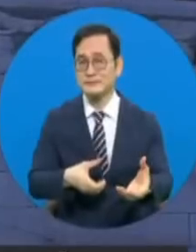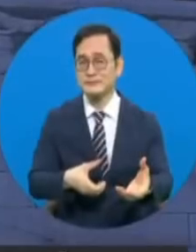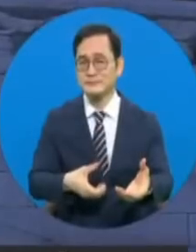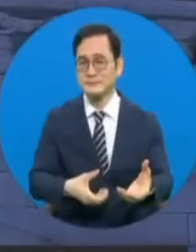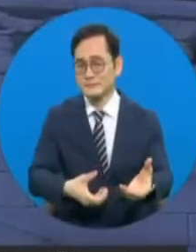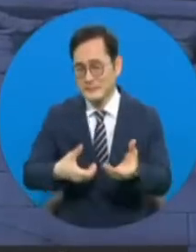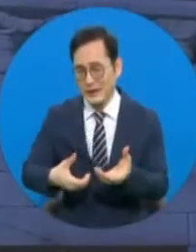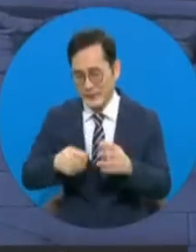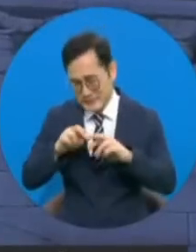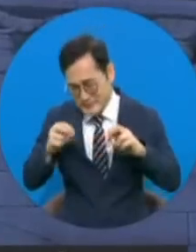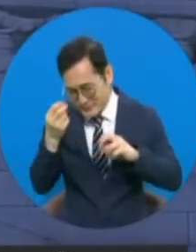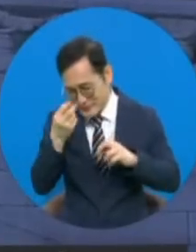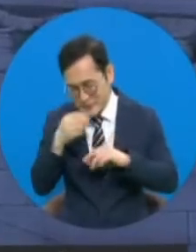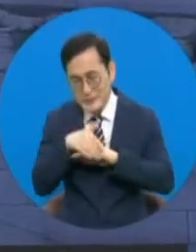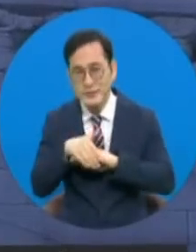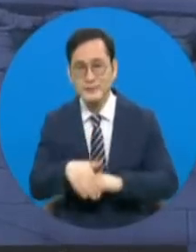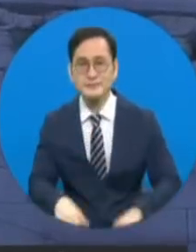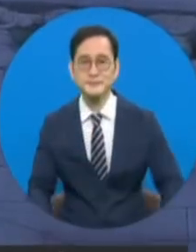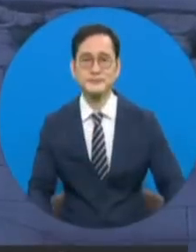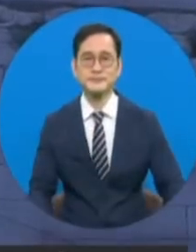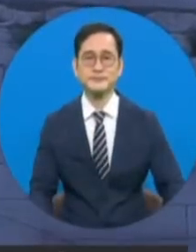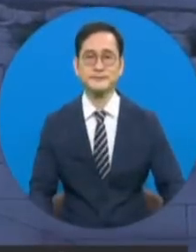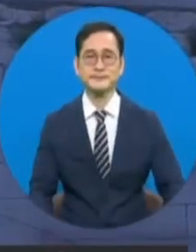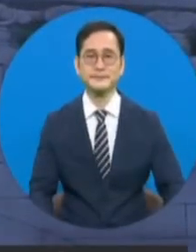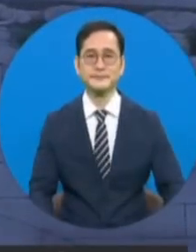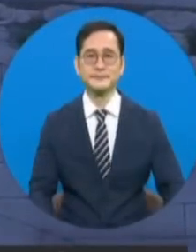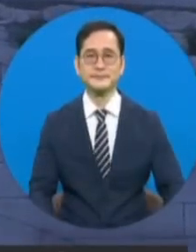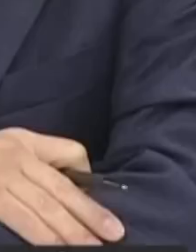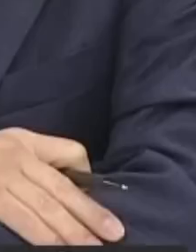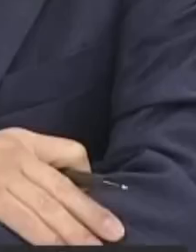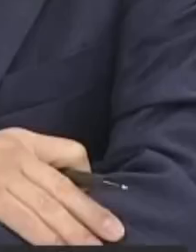자 국방부장관의 이야기 준비되어 있는데 들어보겠습니다